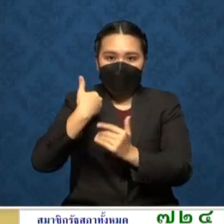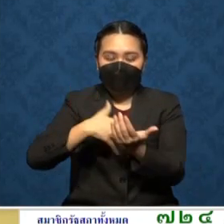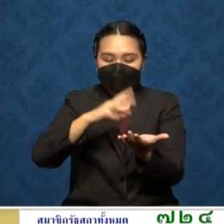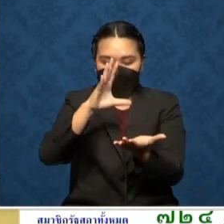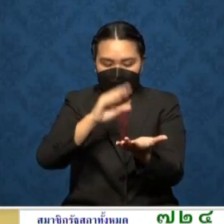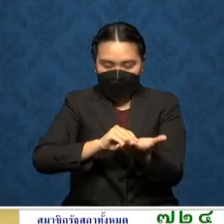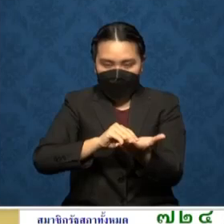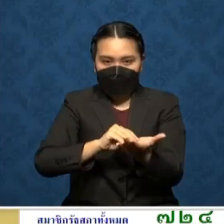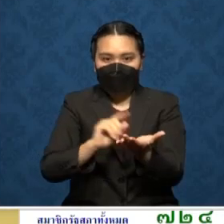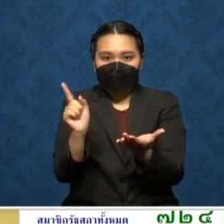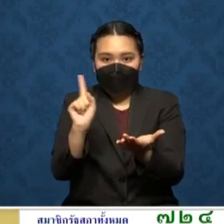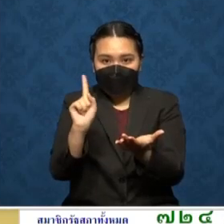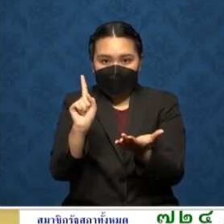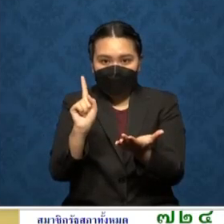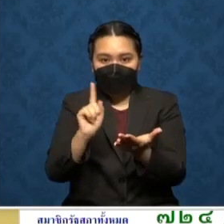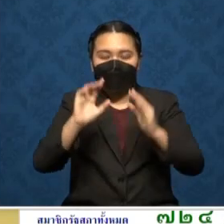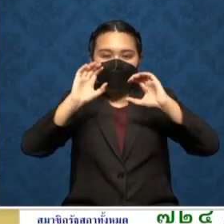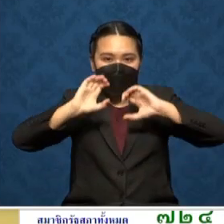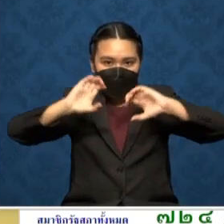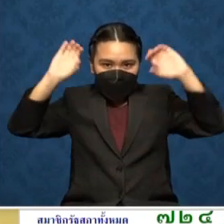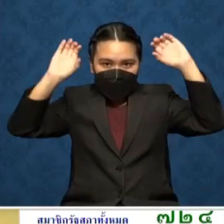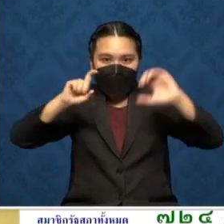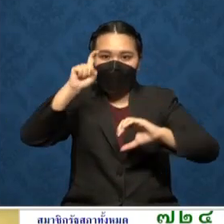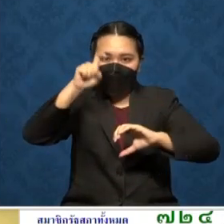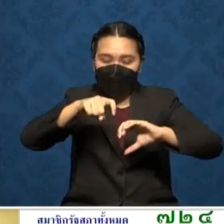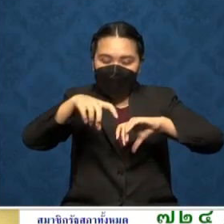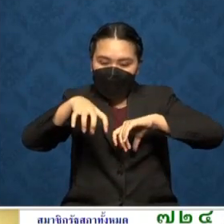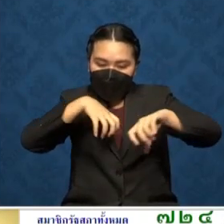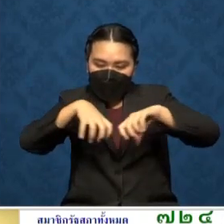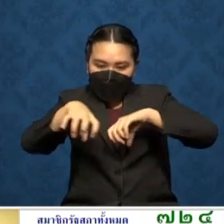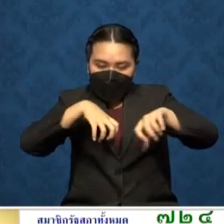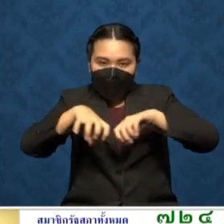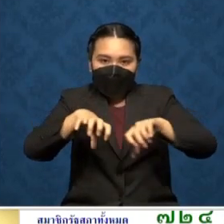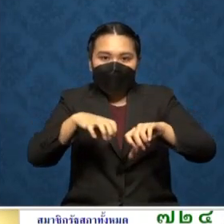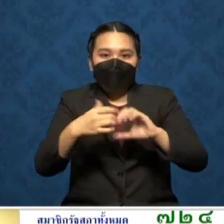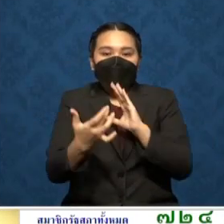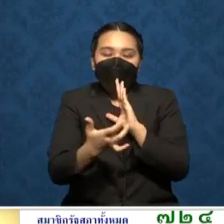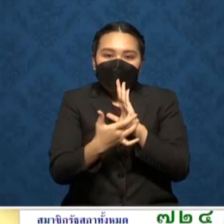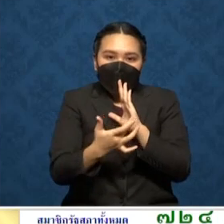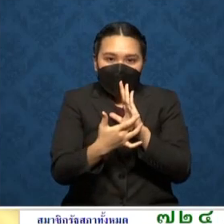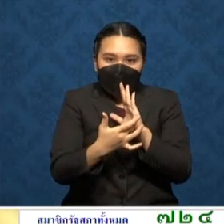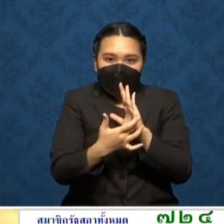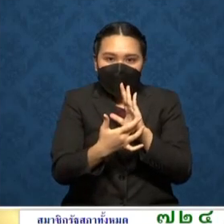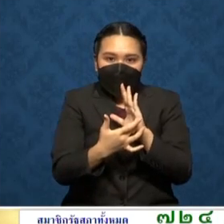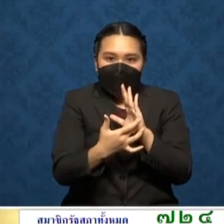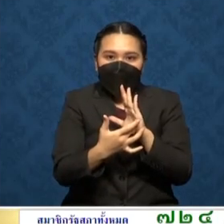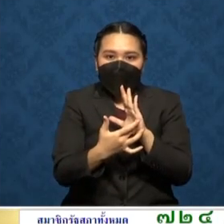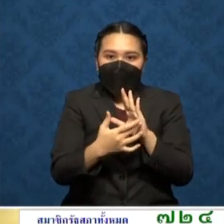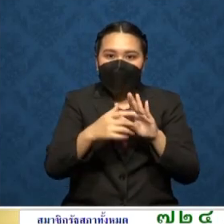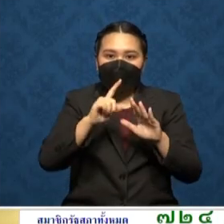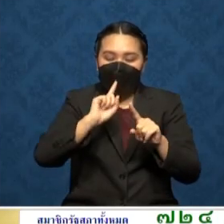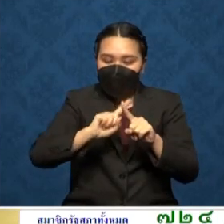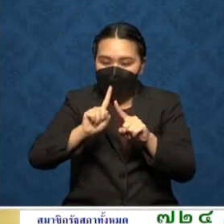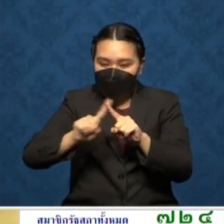รับไว้ว่ารัฐจะต้องจัดให้มีการนำเอาเทคโนโลยีที่เหมาะสมมา